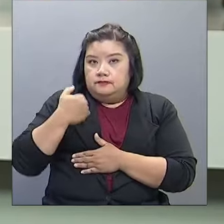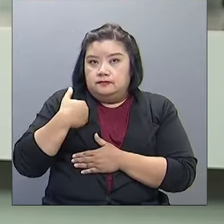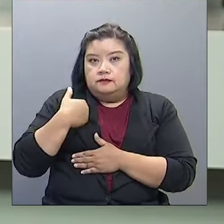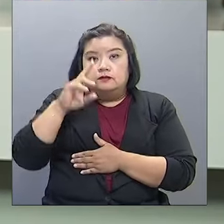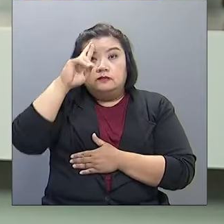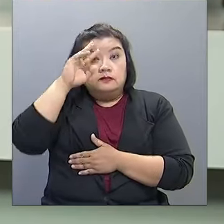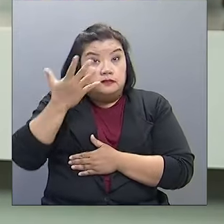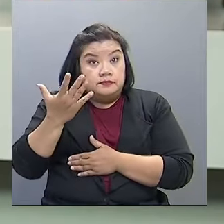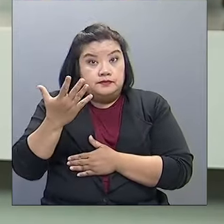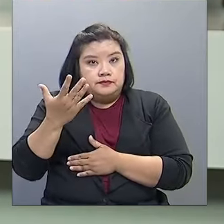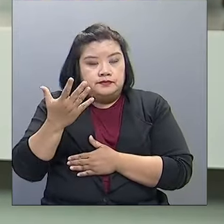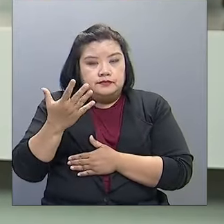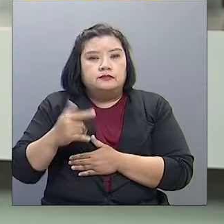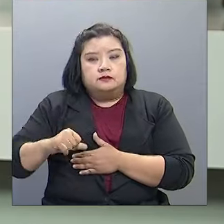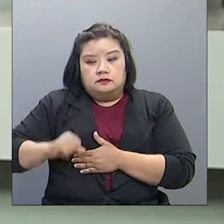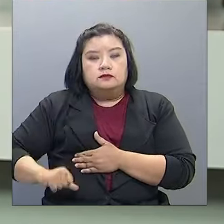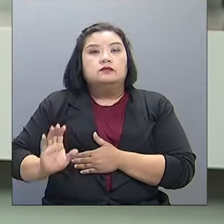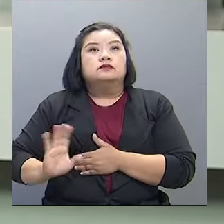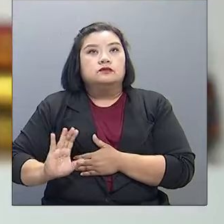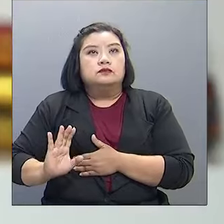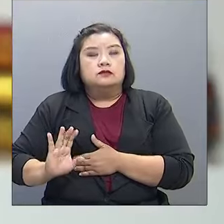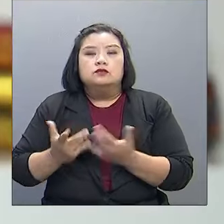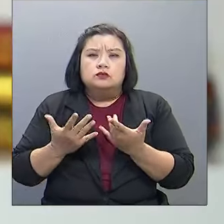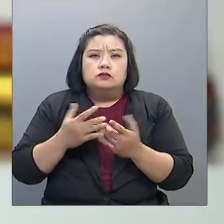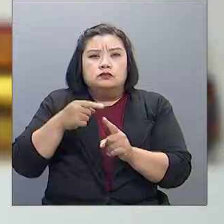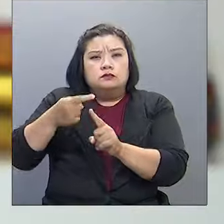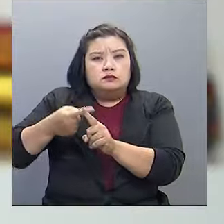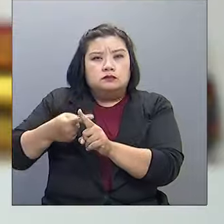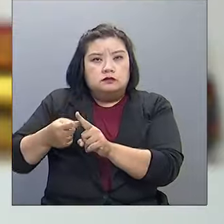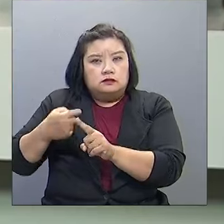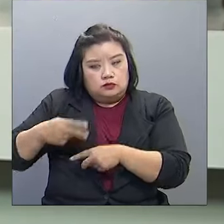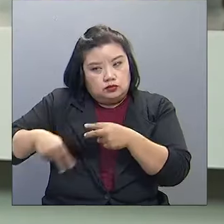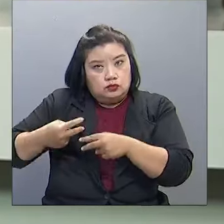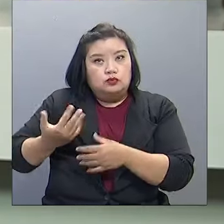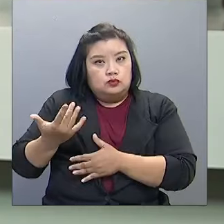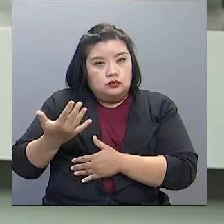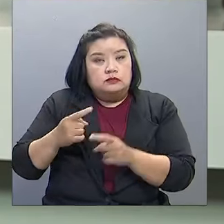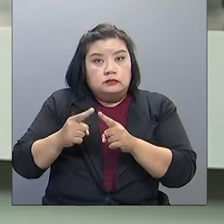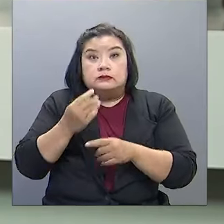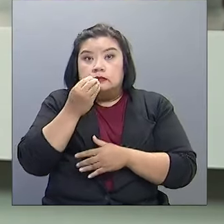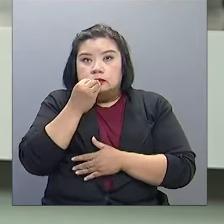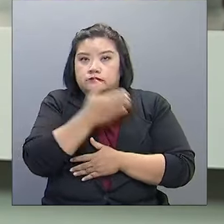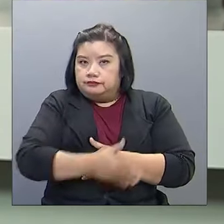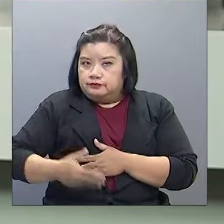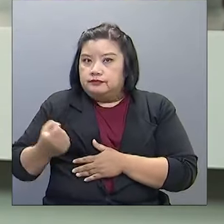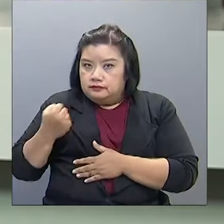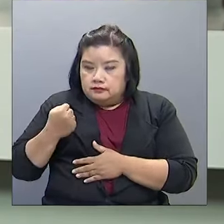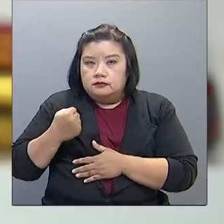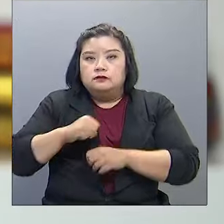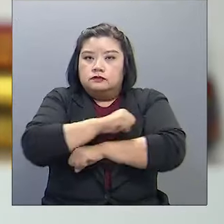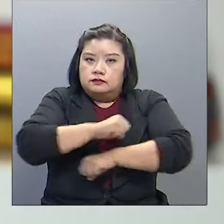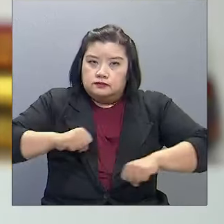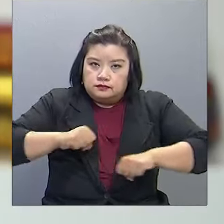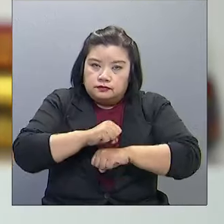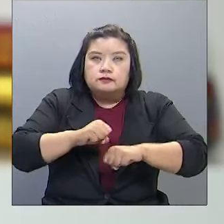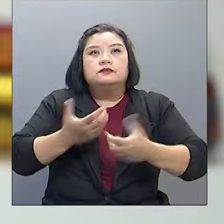ก็จะไม่ต้องรักษาครับจะดูอาการไปก่อนได้ครับการป้องกันนะครับก็คือทานอาหารที่มีสุขภาพนะครับออกกำลังสม่ำเสมอเ